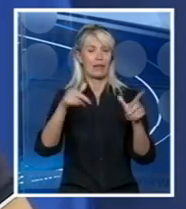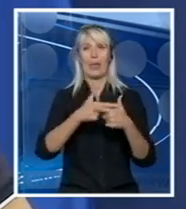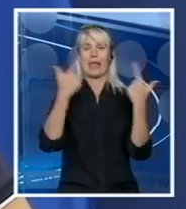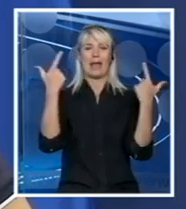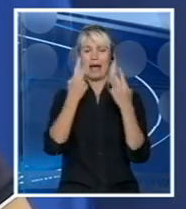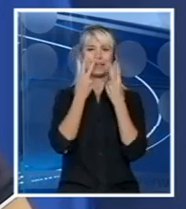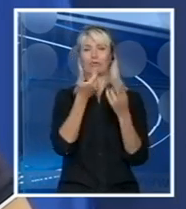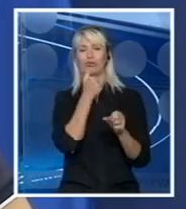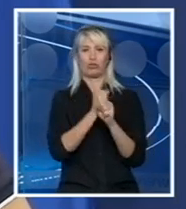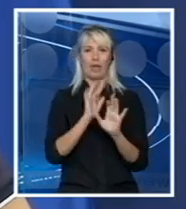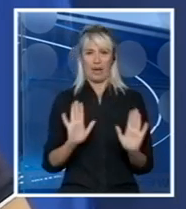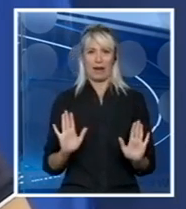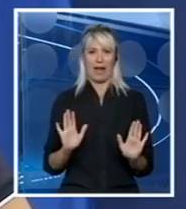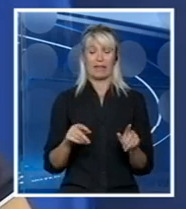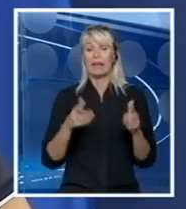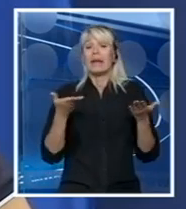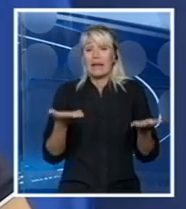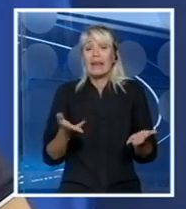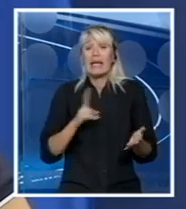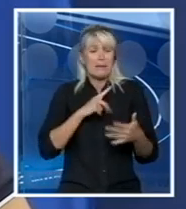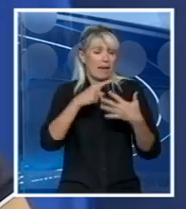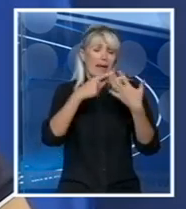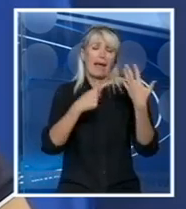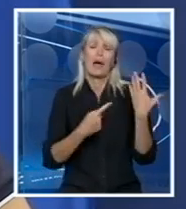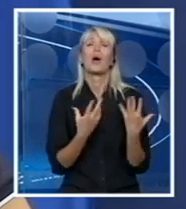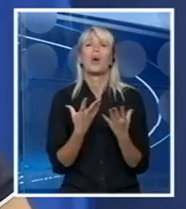postoji niz pitanja.